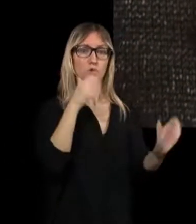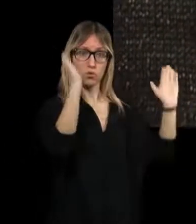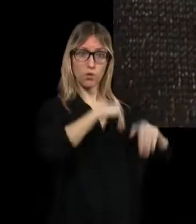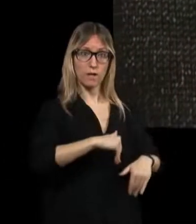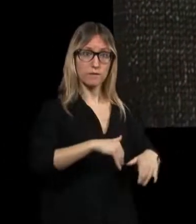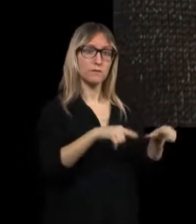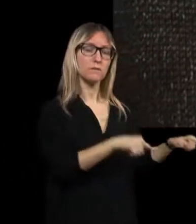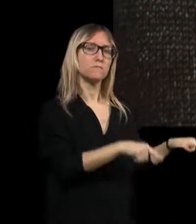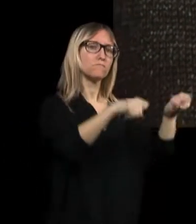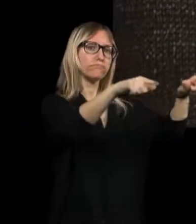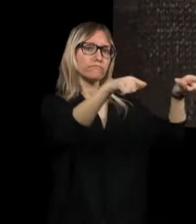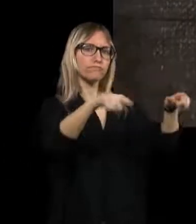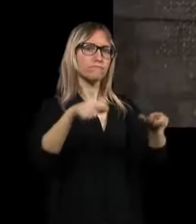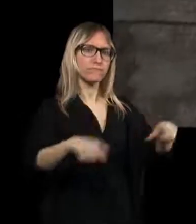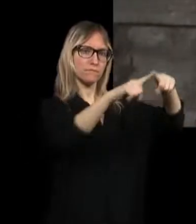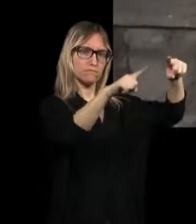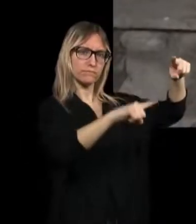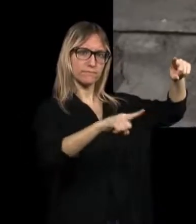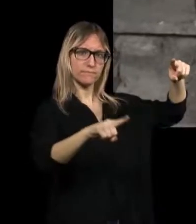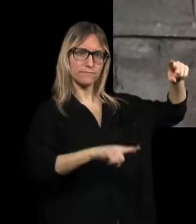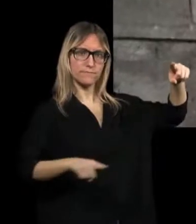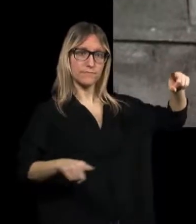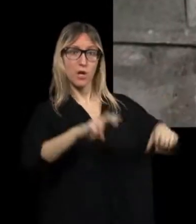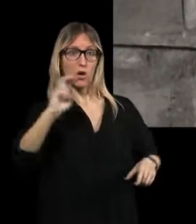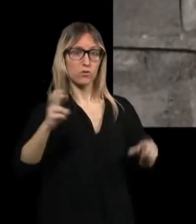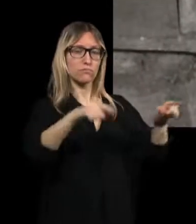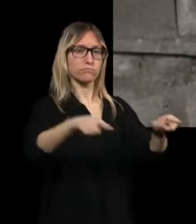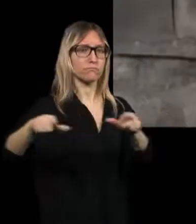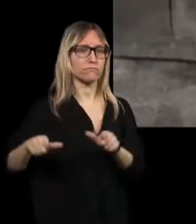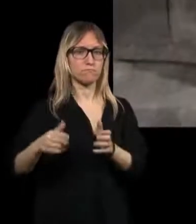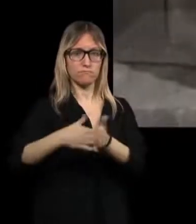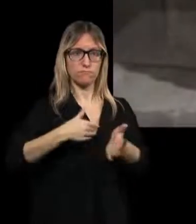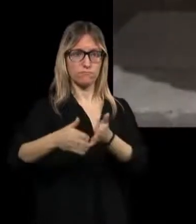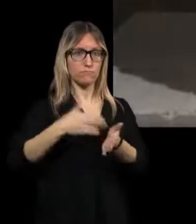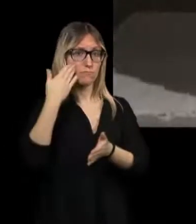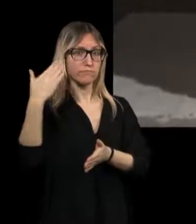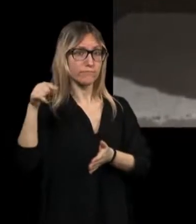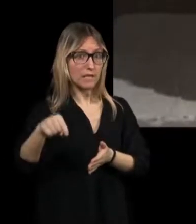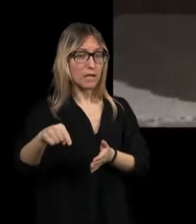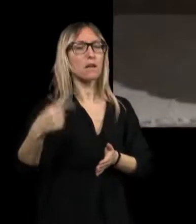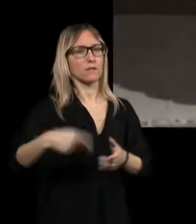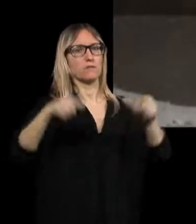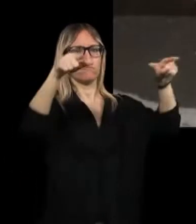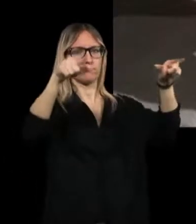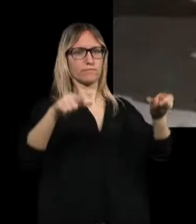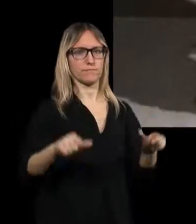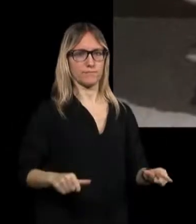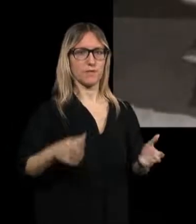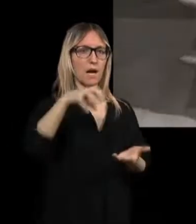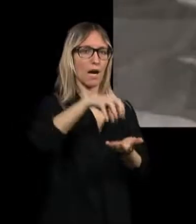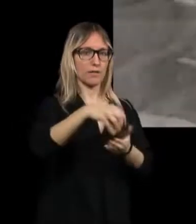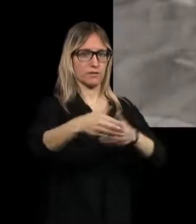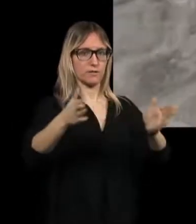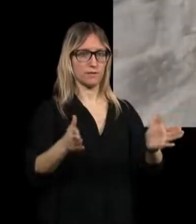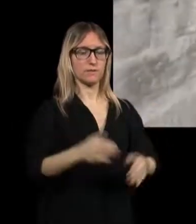bescuits, els posem en ziga-zaga verticals. En canvi, les envernissades les posem horitzontals dins les caixes de